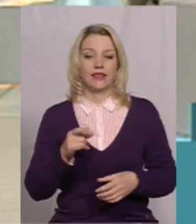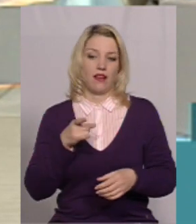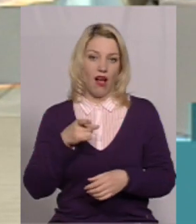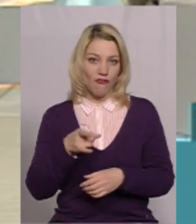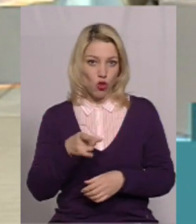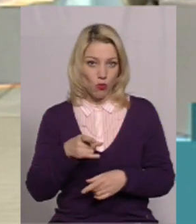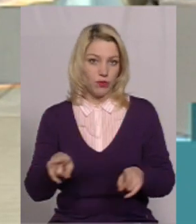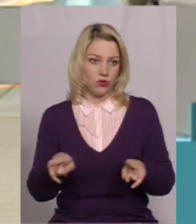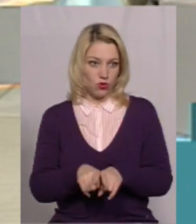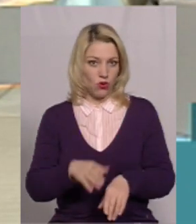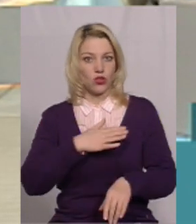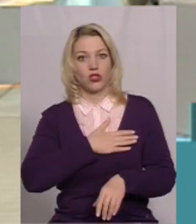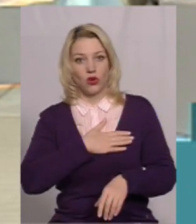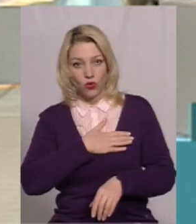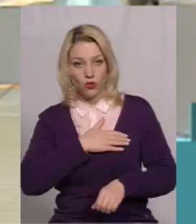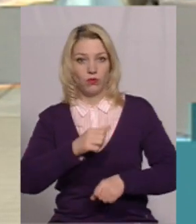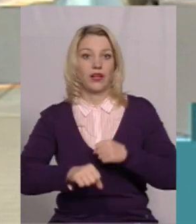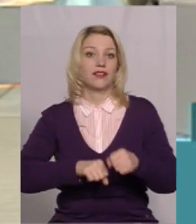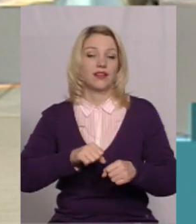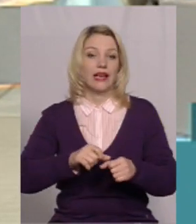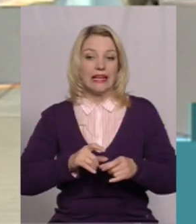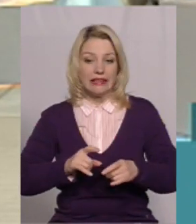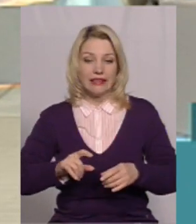автомобілі також люблять їздити по велодоріжках. Було таке.